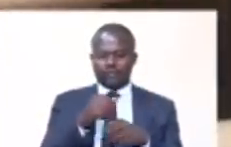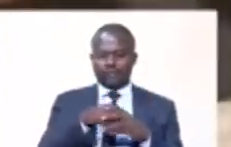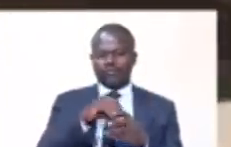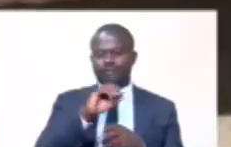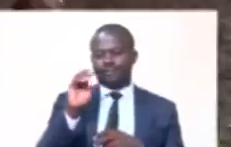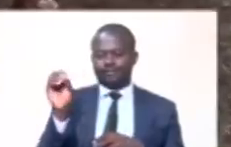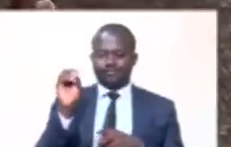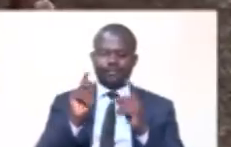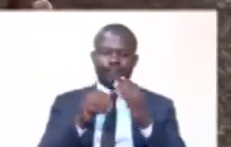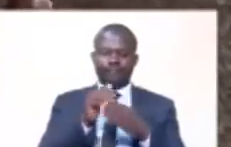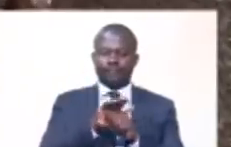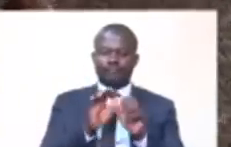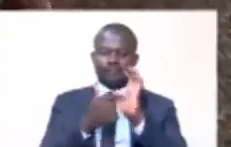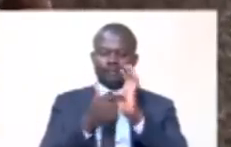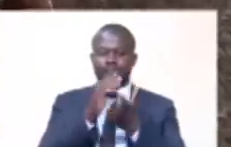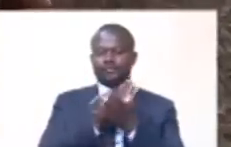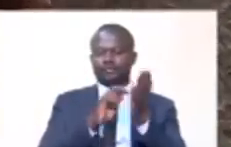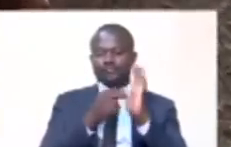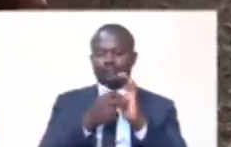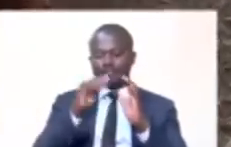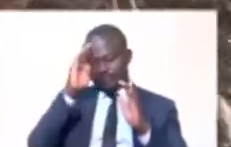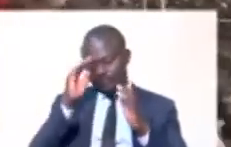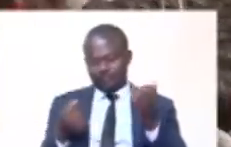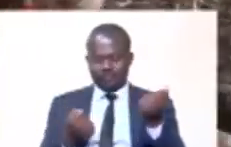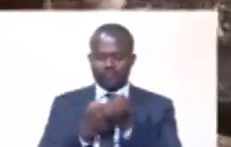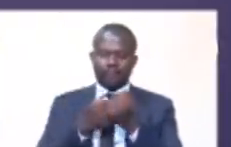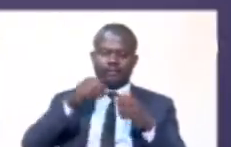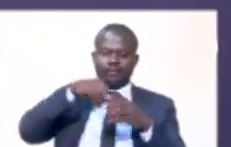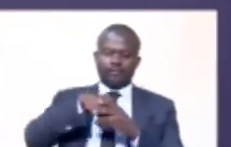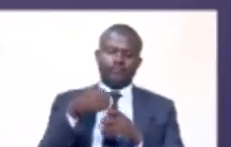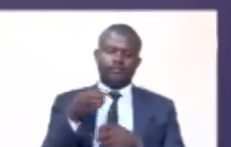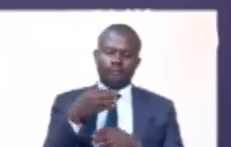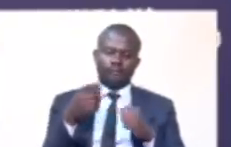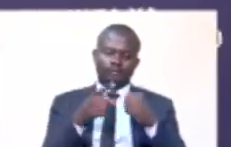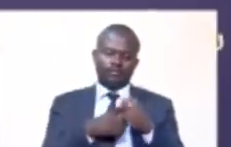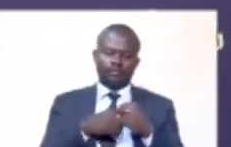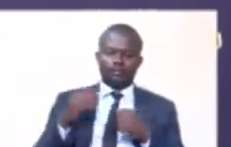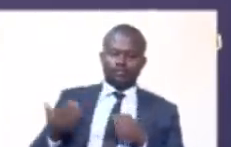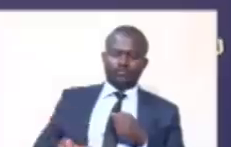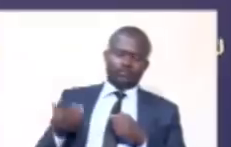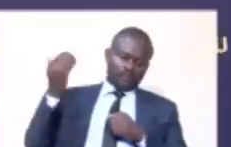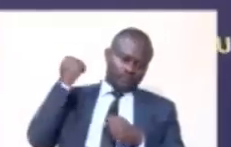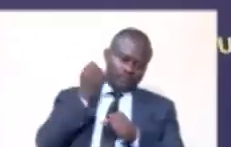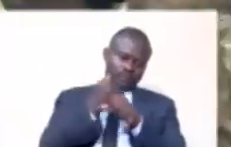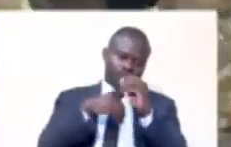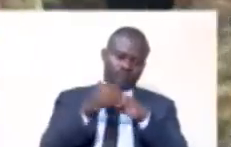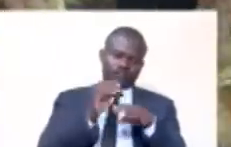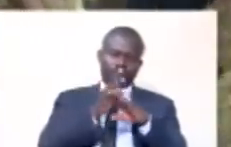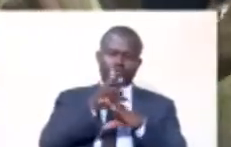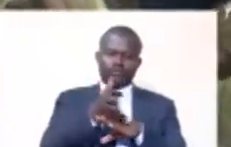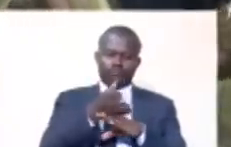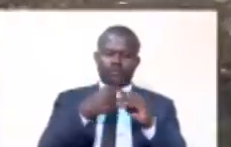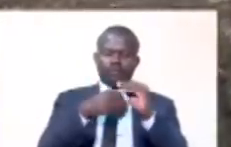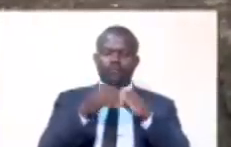y'Iburengerazuba abaturage bamurikiye imwe mu mishinga polisi yateye inkunga irimo koperative esheshatu z'abagore bahoze bakora ubucuruzi bwambukiranya imipaka